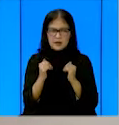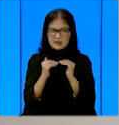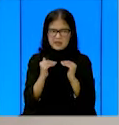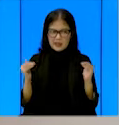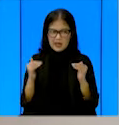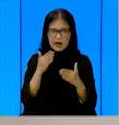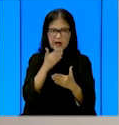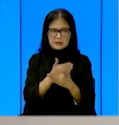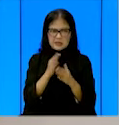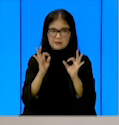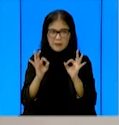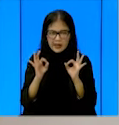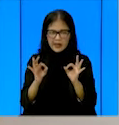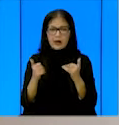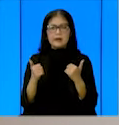akses pendidikan.